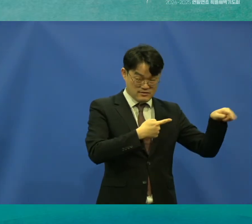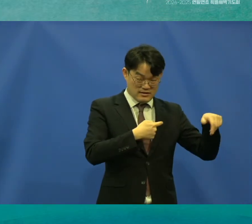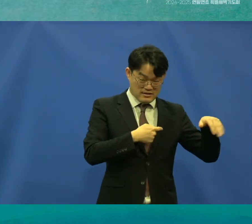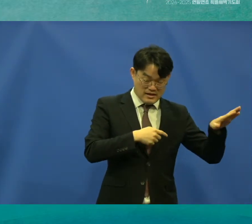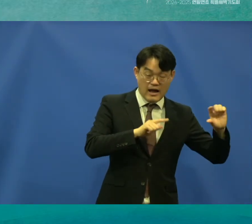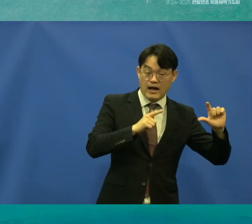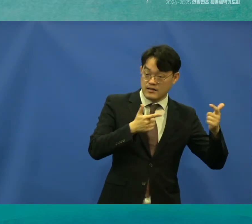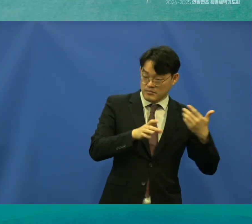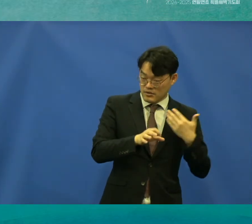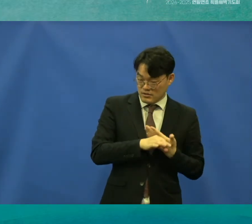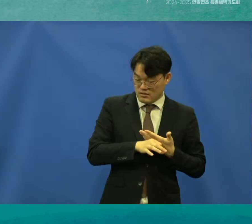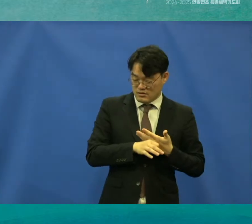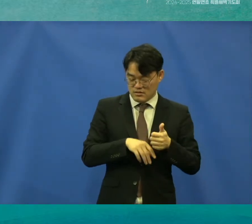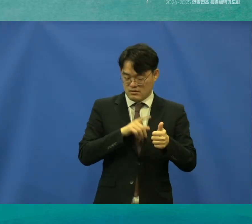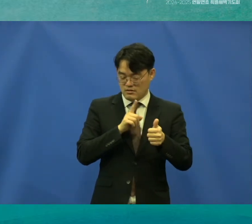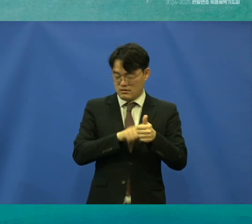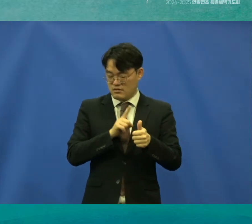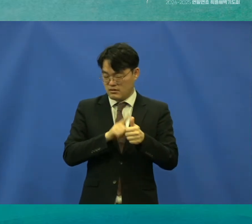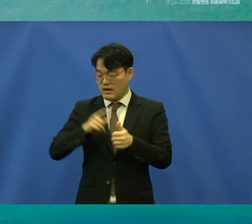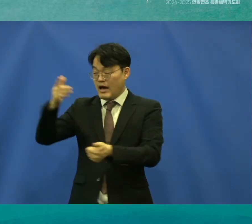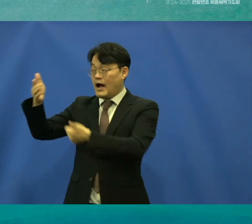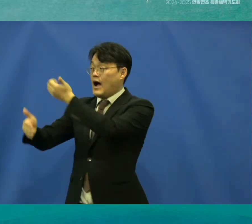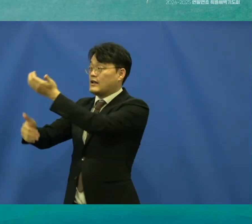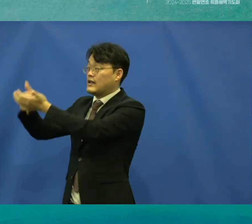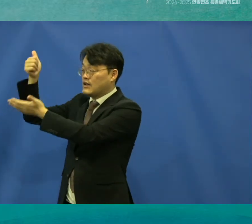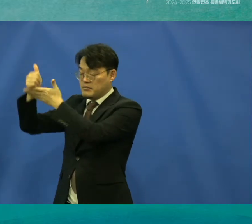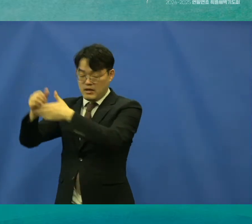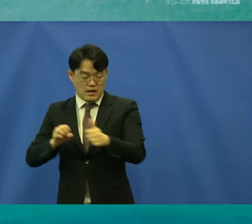하나님의 설득에 말문이 막혔을지도 모릅니다.